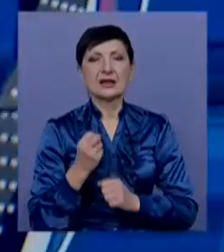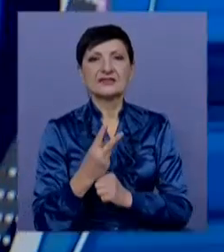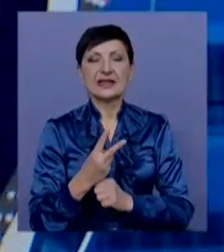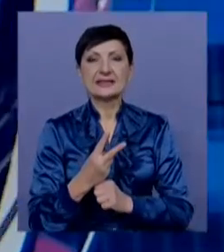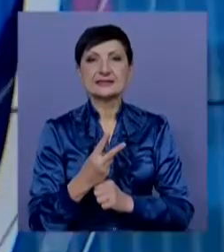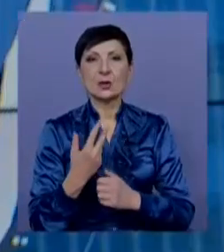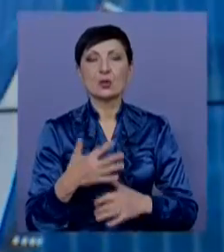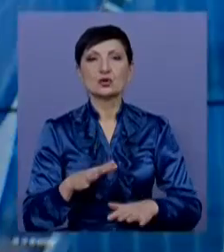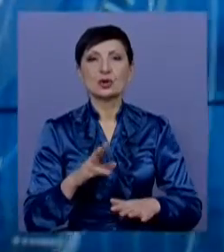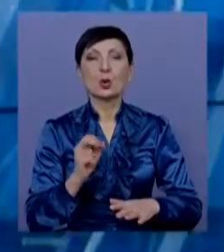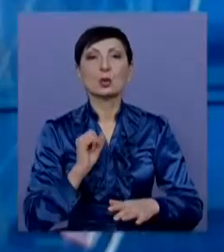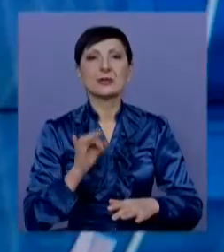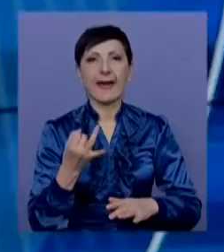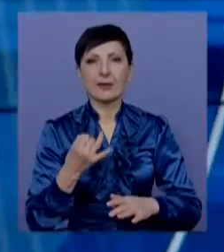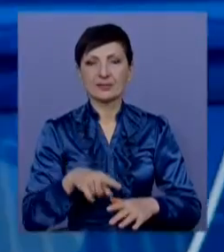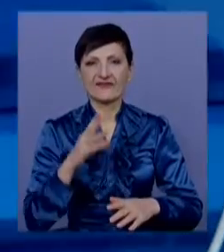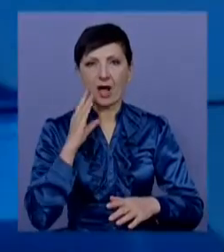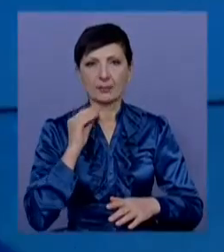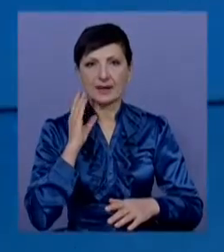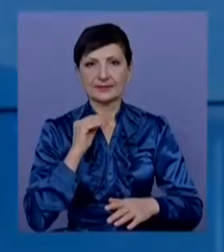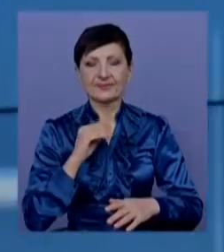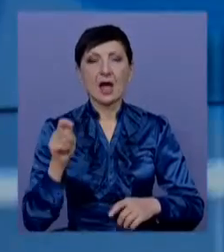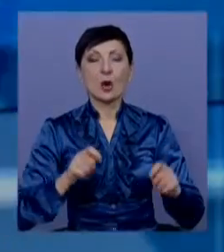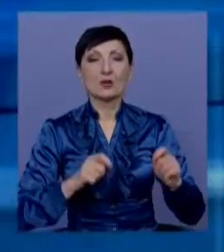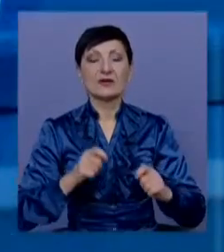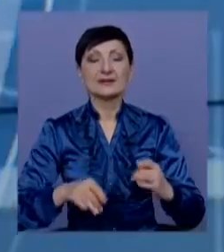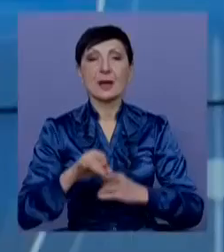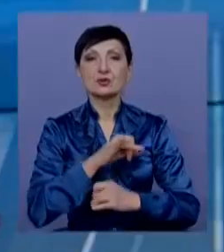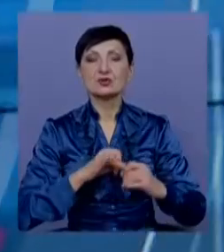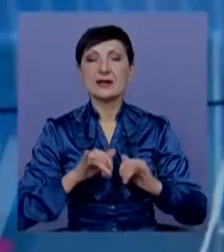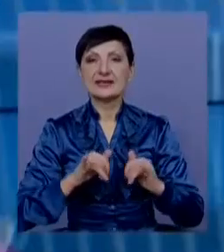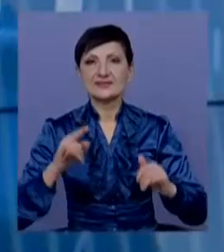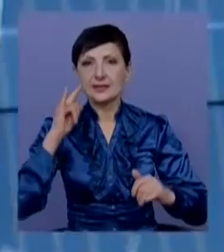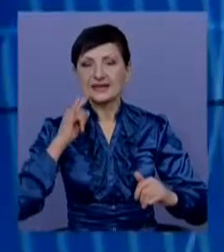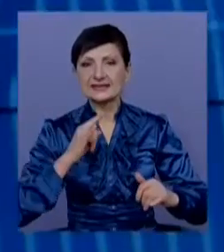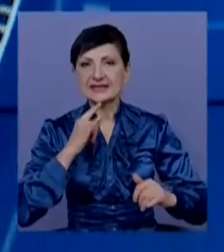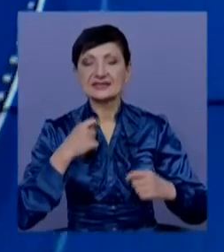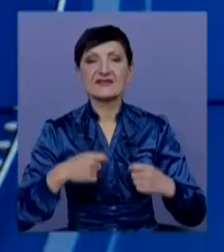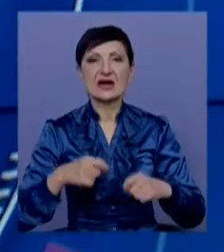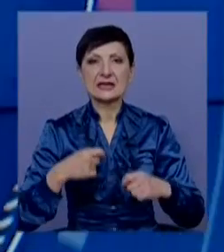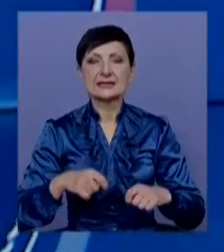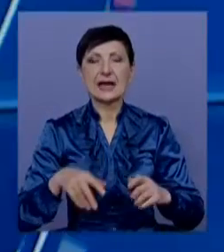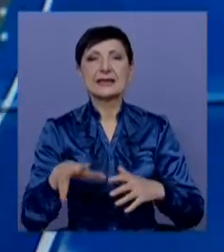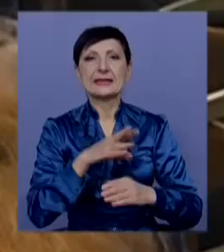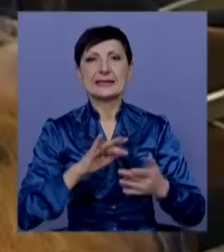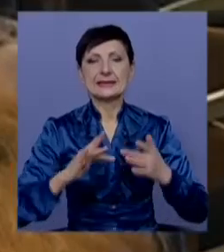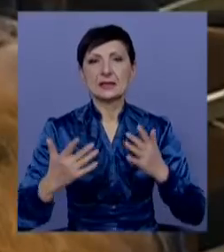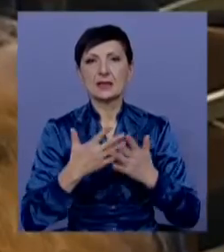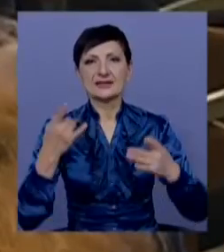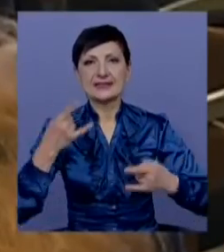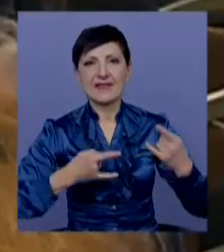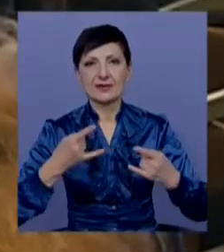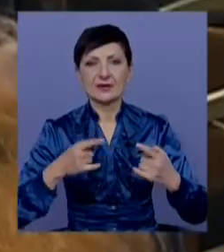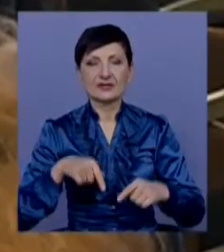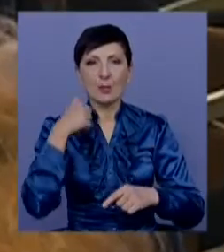12-й медиа-курултай состоялся в Алматы. На конференции обсудили вопрос развития казахстанского рынка средств массовой информации. В